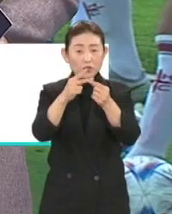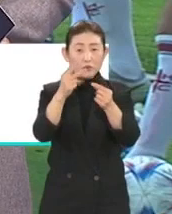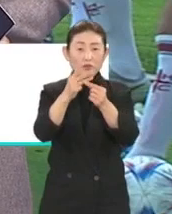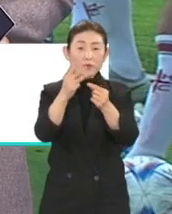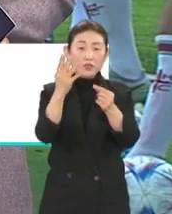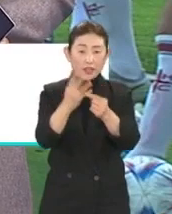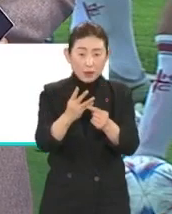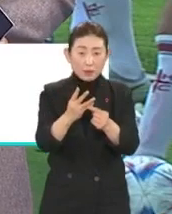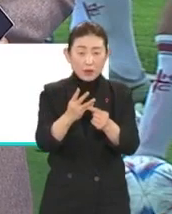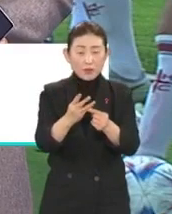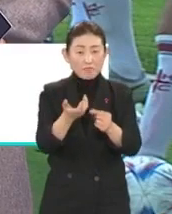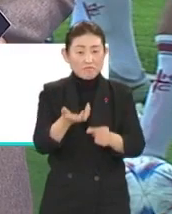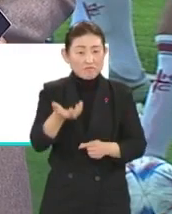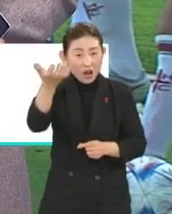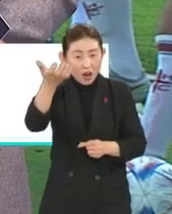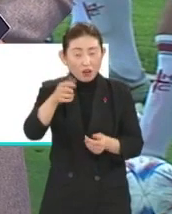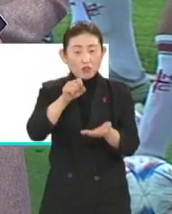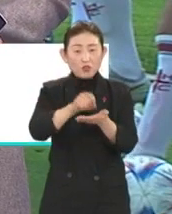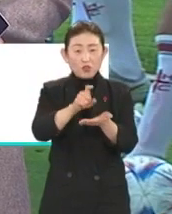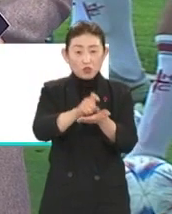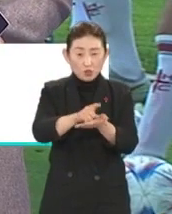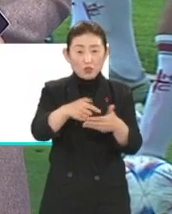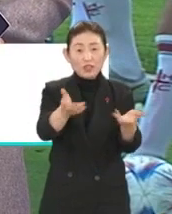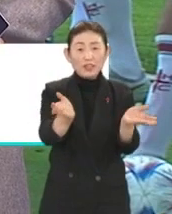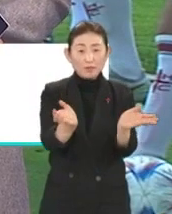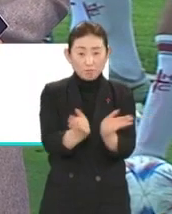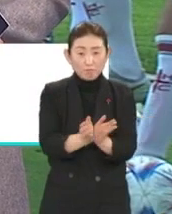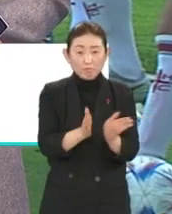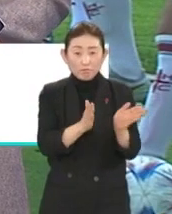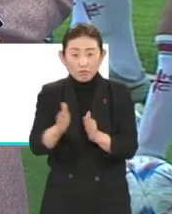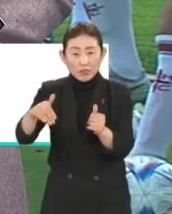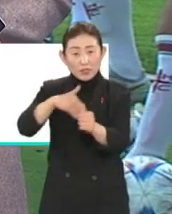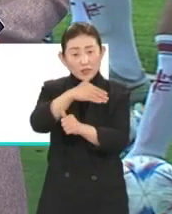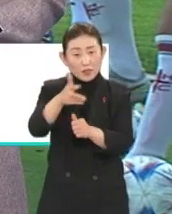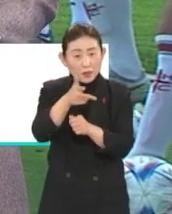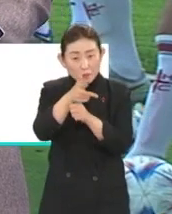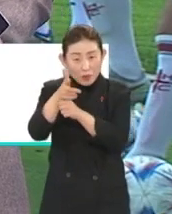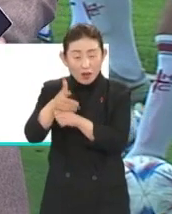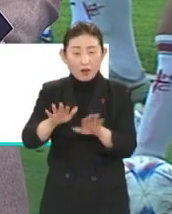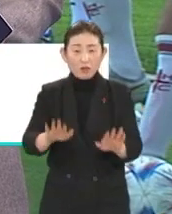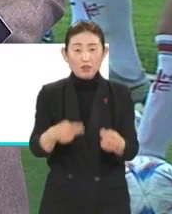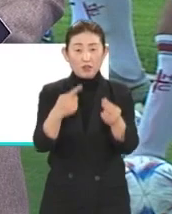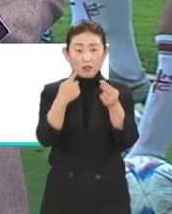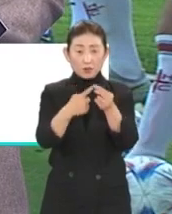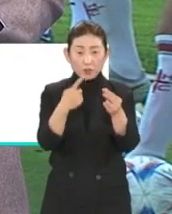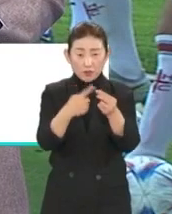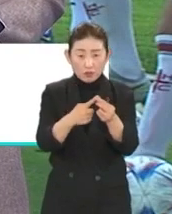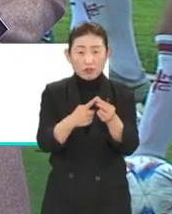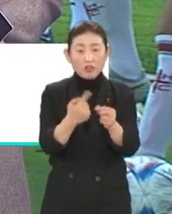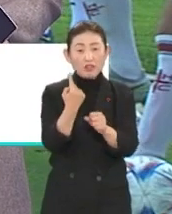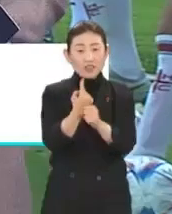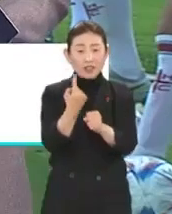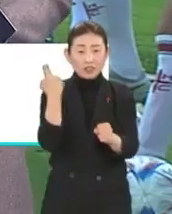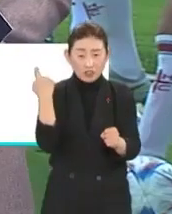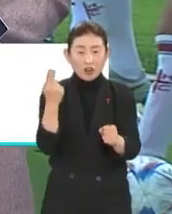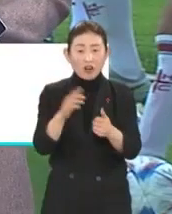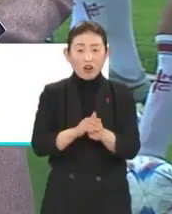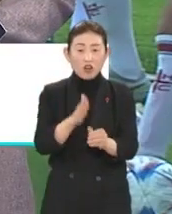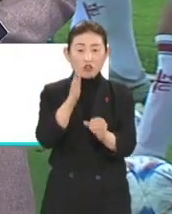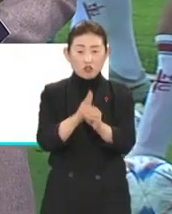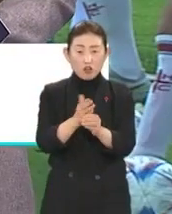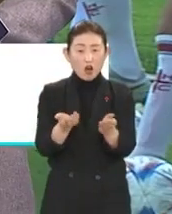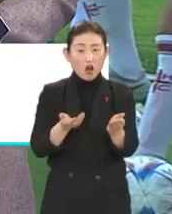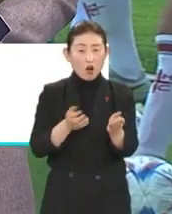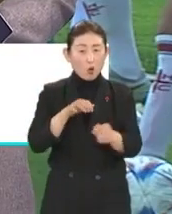차례에 걸쳐 도약을 꿈꾸는 지역 프로축구 구단들의 준비 상황을 점검합니다 첫 순서로 지난 시즌 확실한